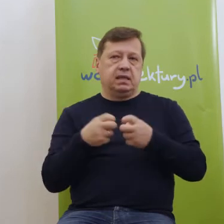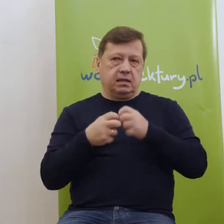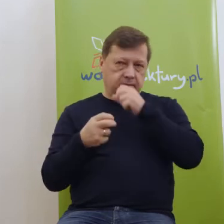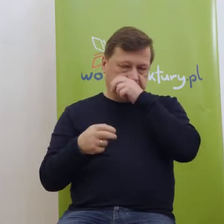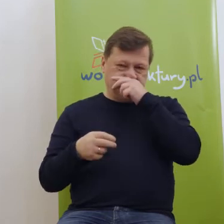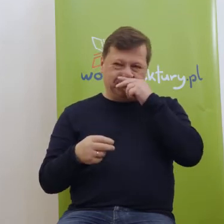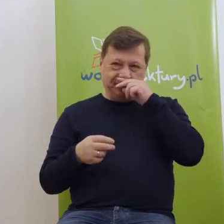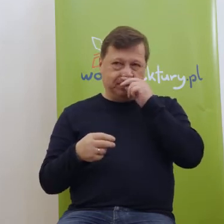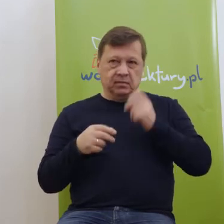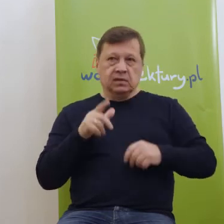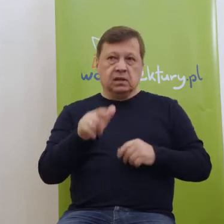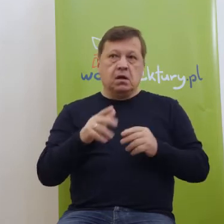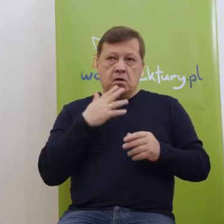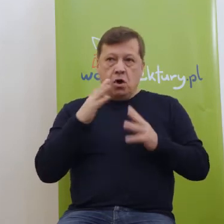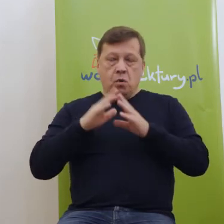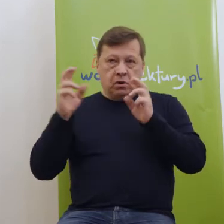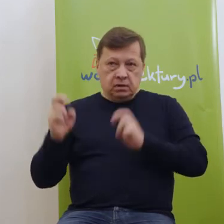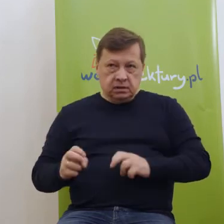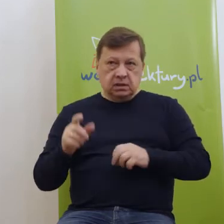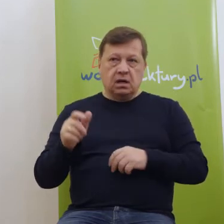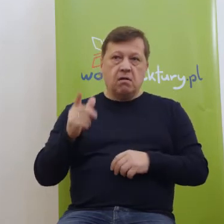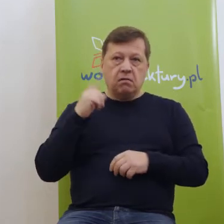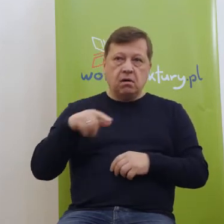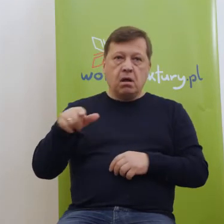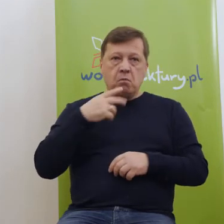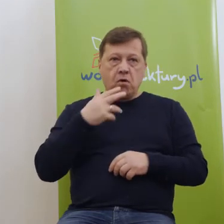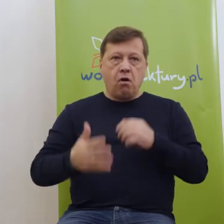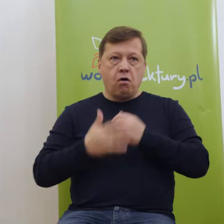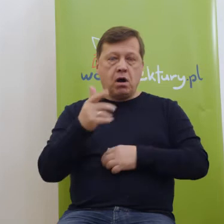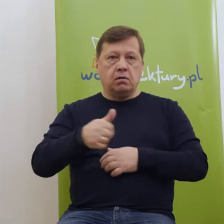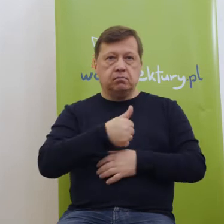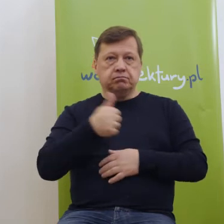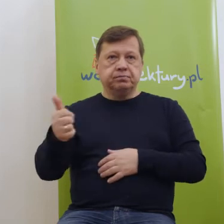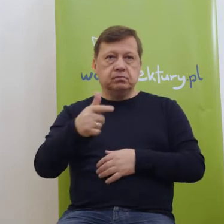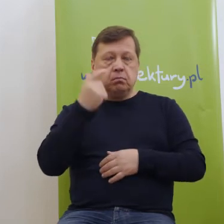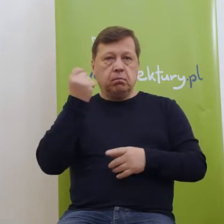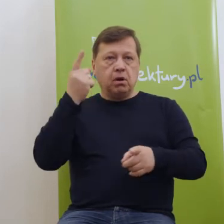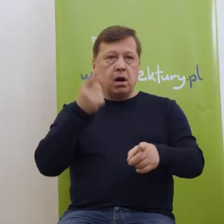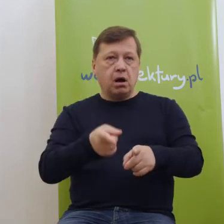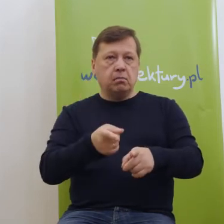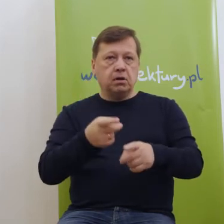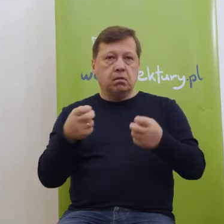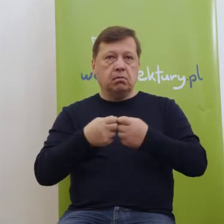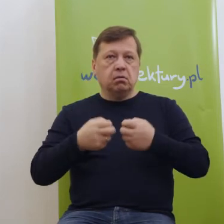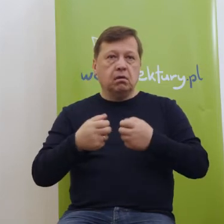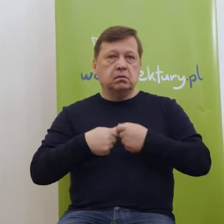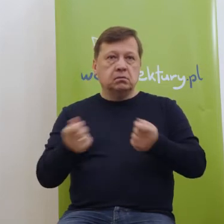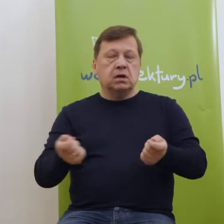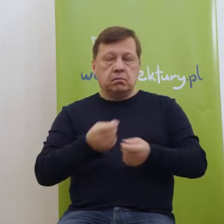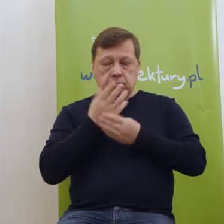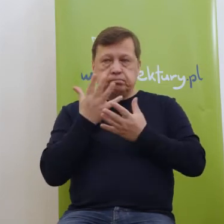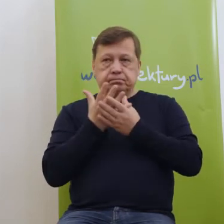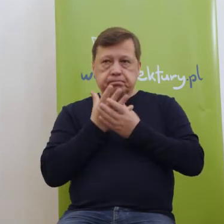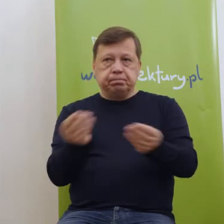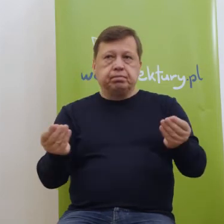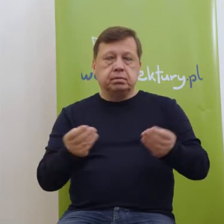siedzi w domu i nie wychodzi, okazało się, że to jest świetny pomysł, że wszyscy po prostu w to poszli jak w masło i bardzo